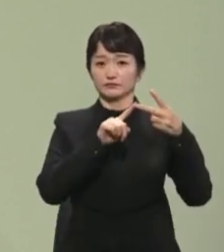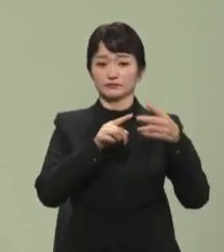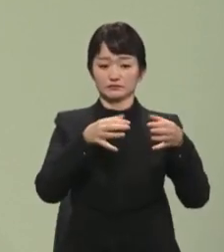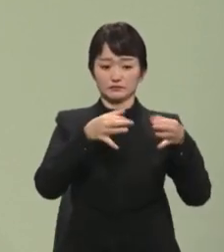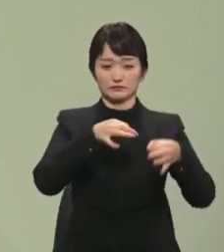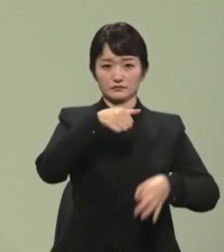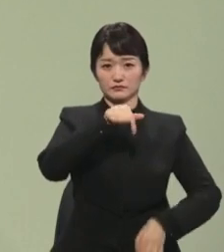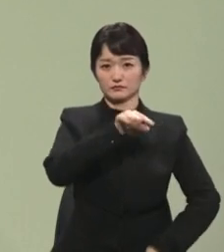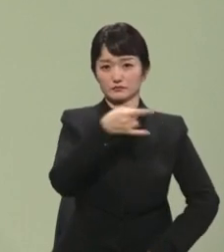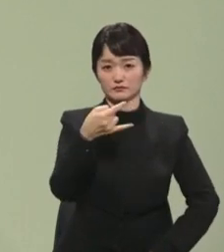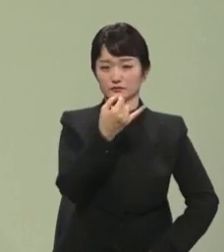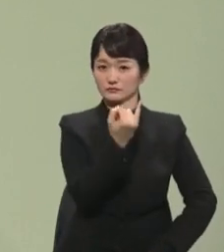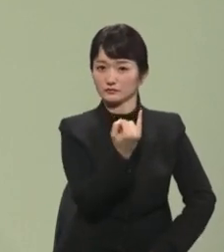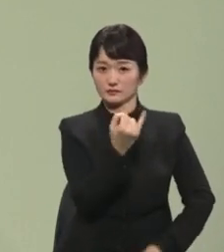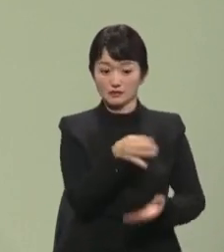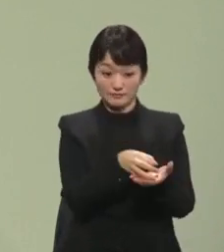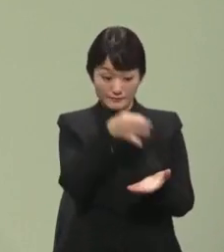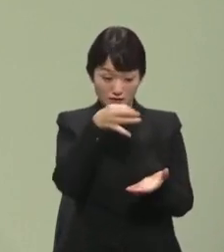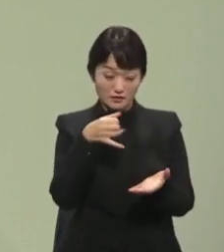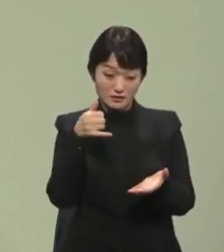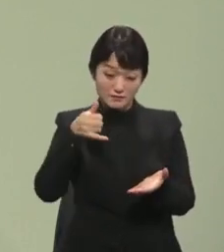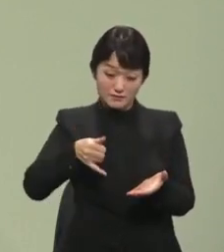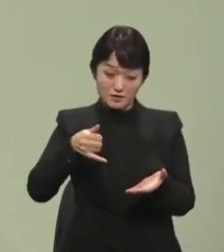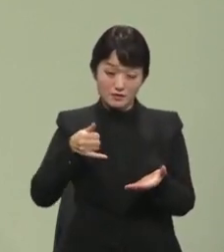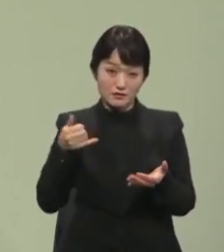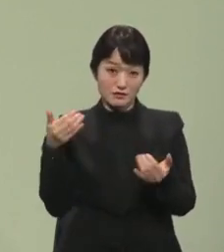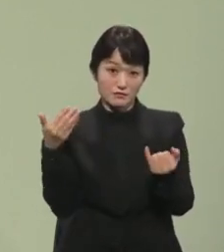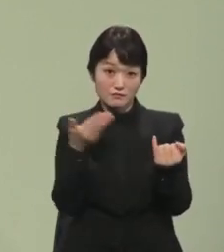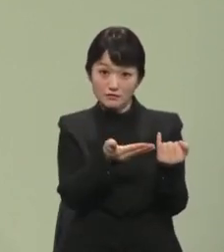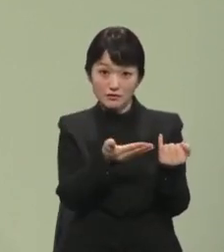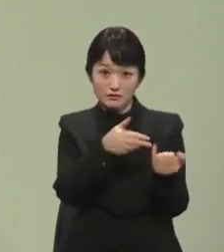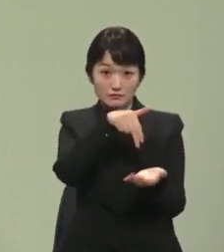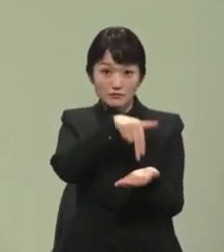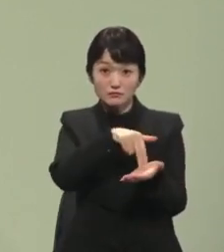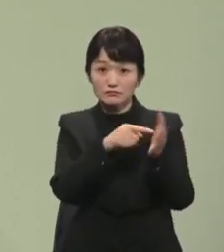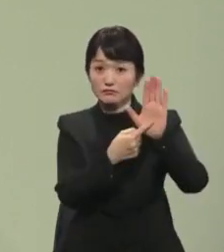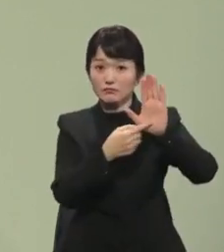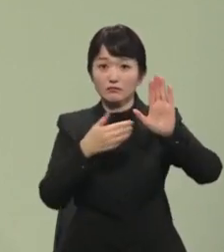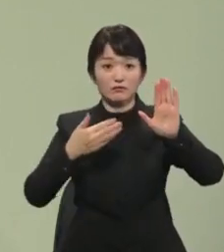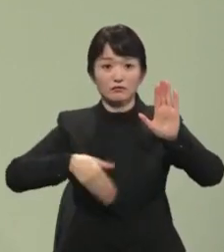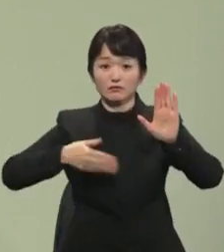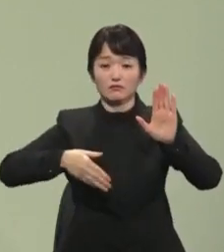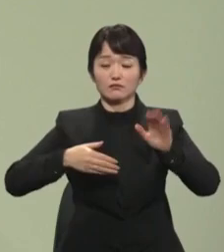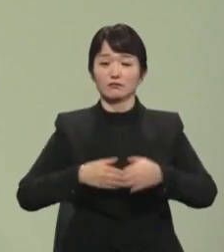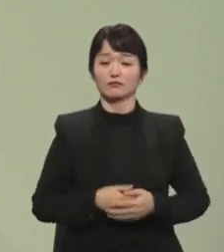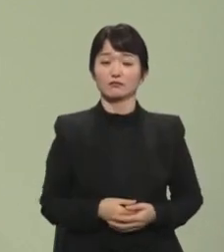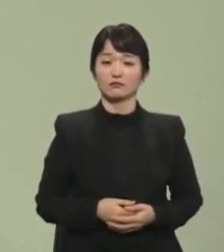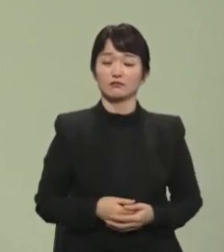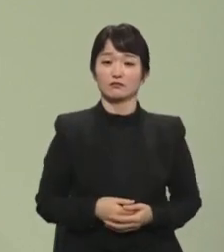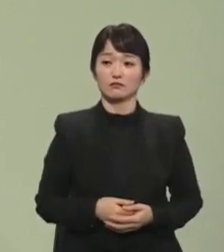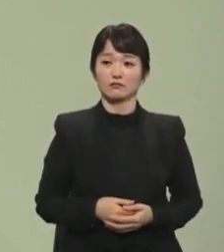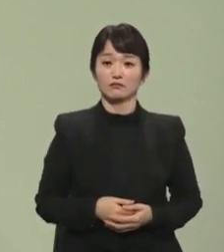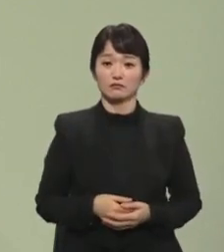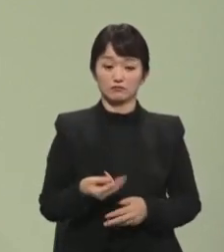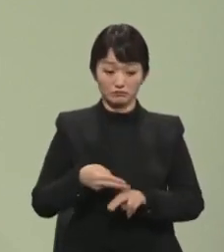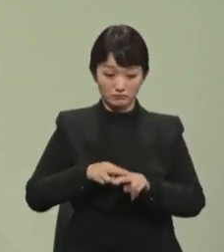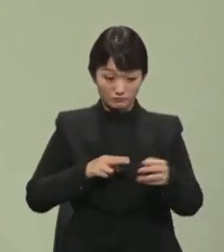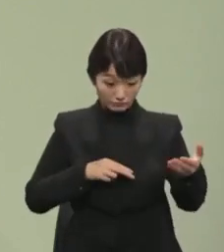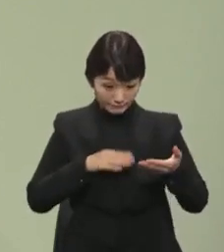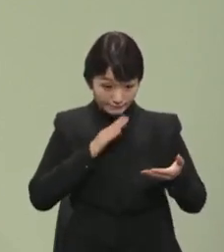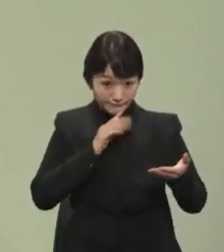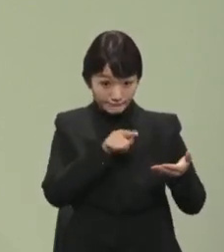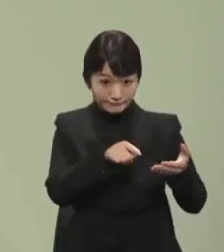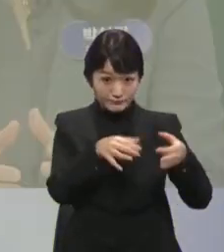여사가이 명품백을 받은 것에 대해서 정확하게 입장 표명을 하지 않고 있기 때문에 만약 이것을 받은게 사실이라고 한다면